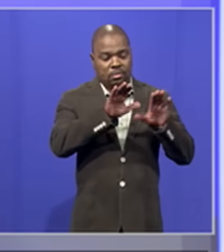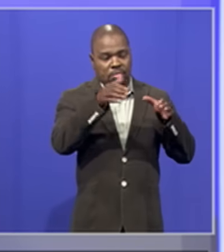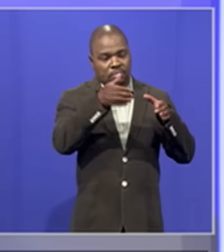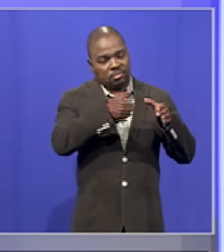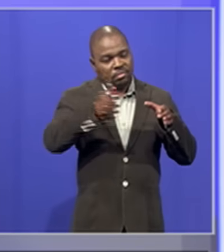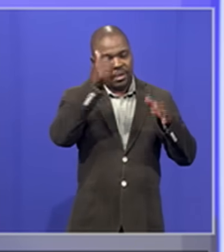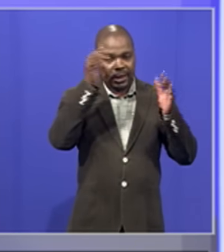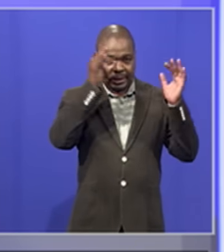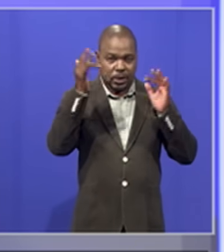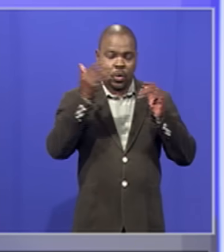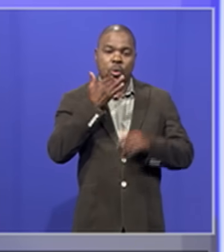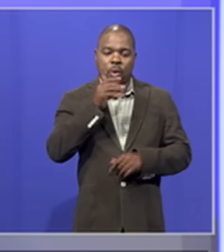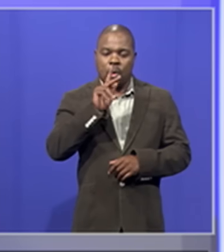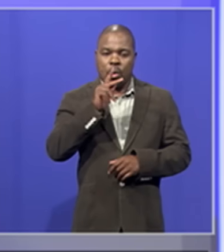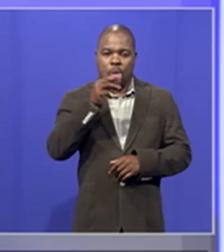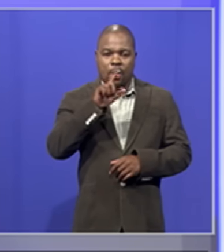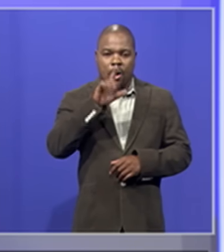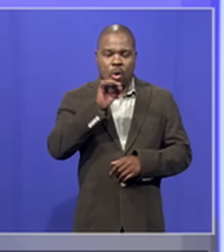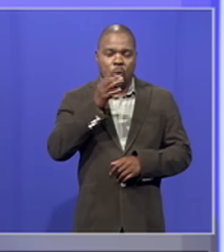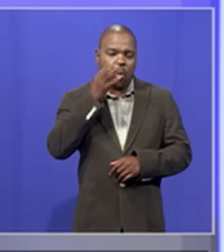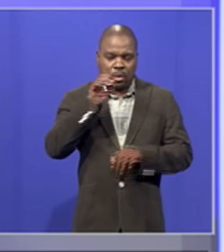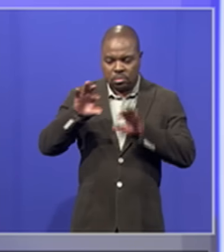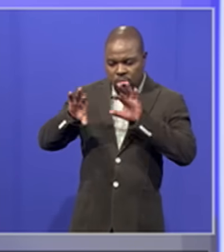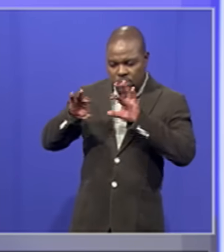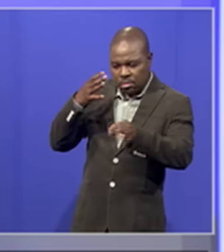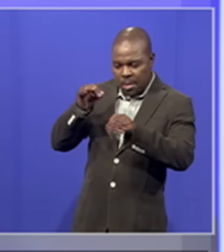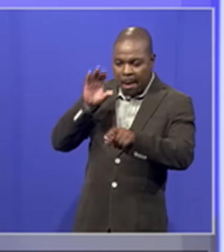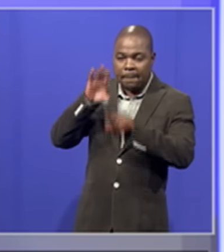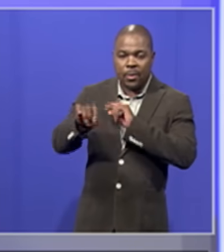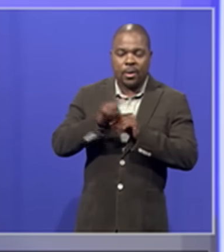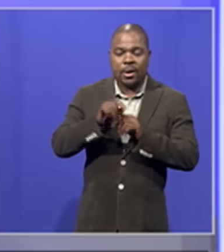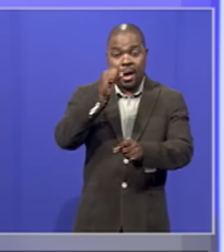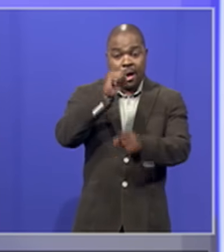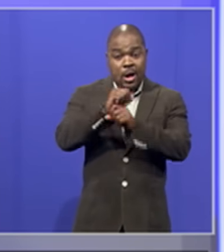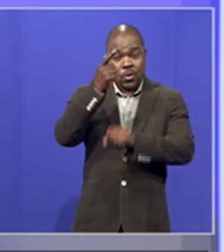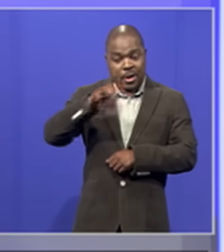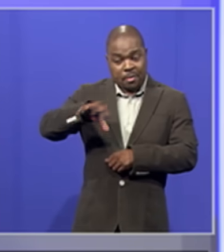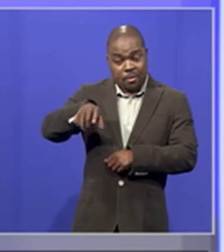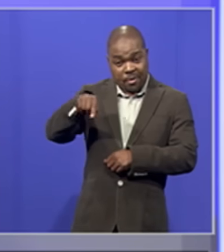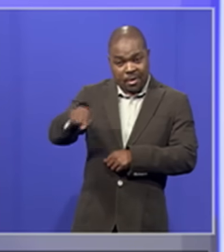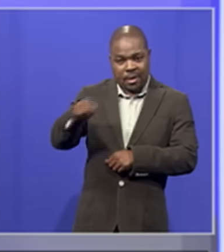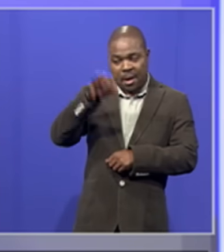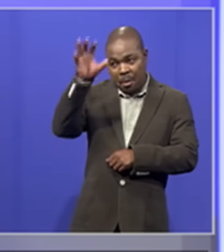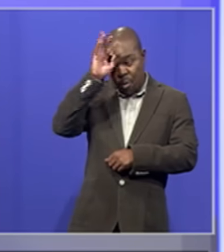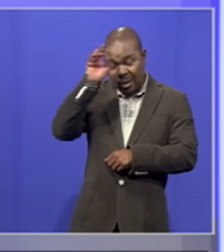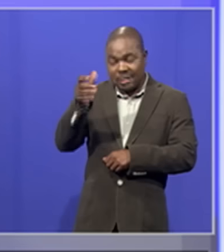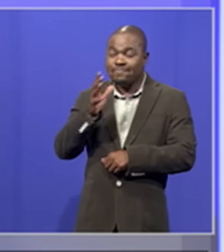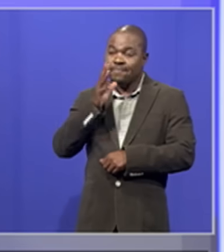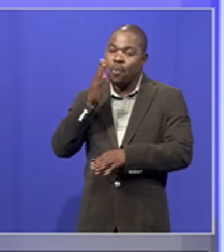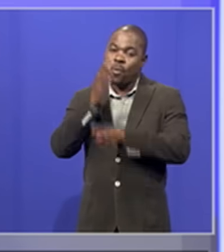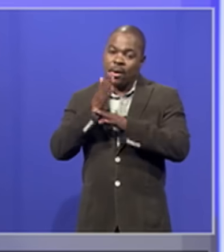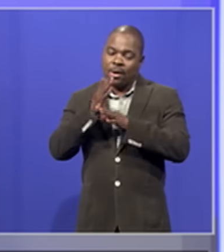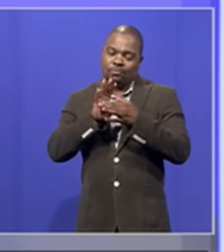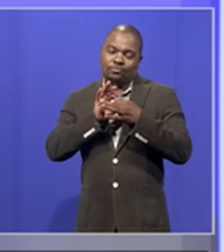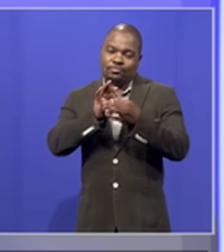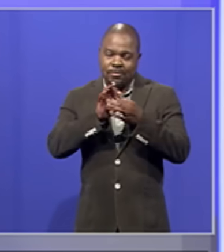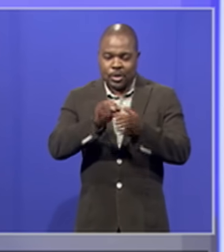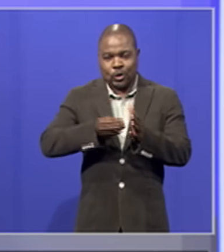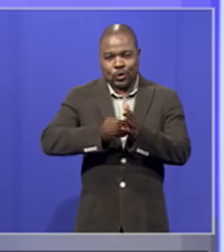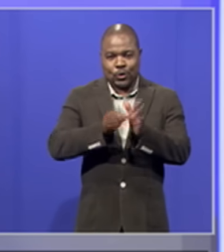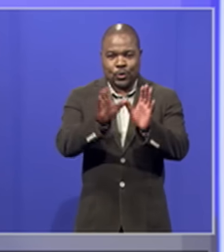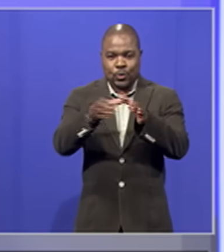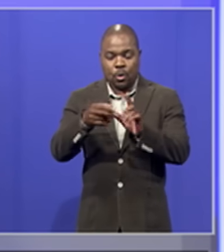Khumalo o re tshekatsheko yeo e go dirilwe e utulotse gore bontši ba maphodisa ka Gauteng ba šoma le digongwana tša bosenyi. Khumalo ba fana ka bohlatse pele